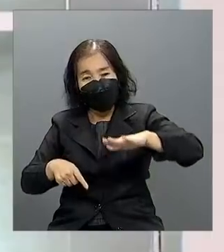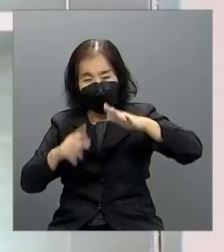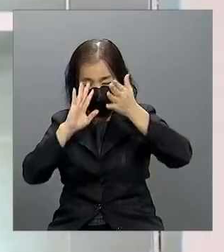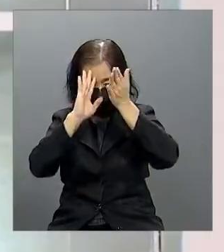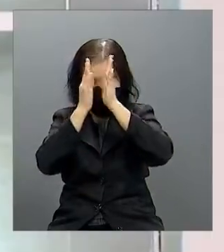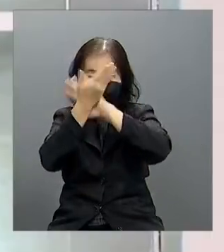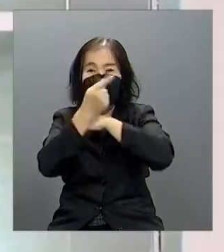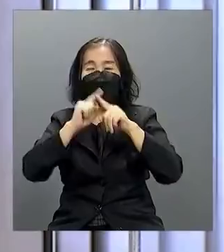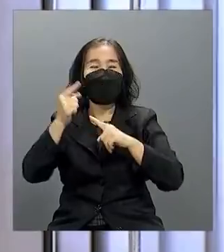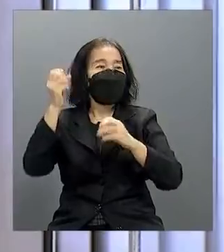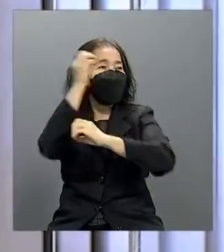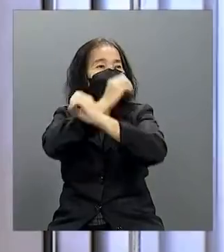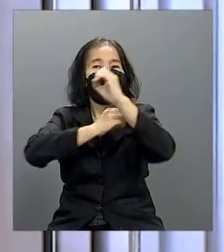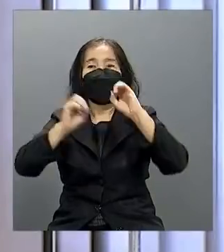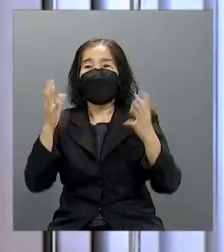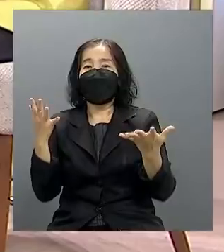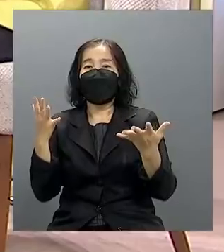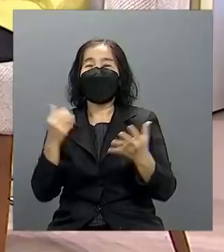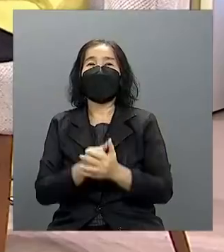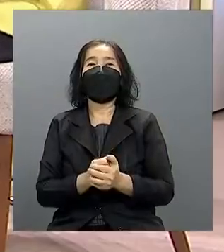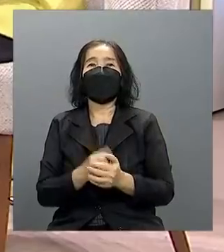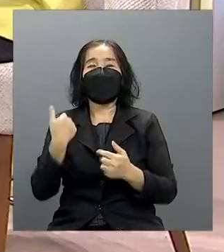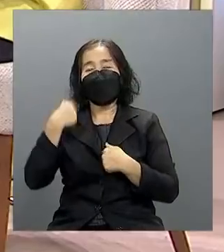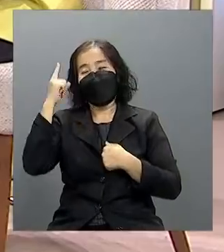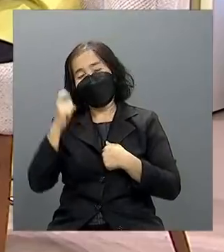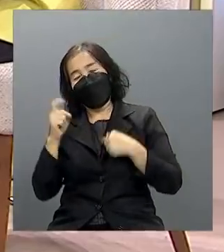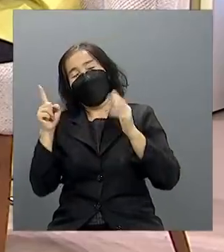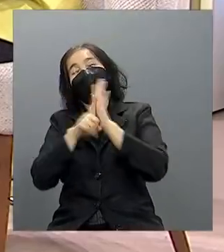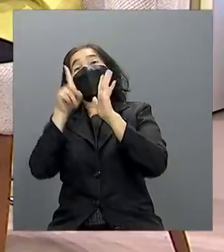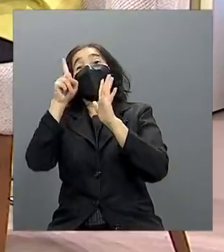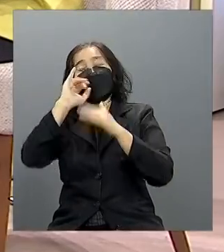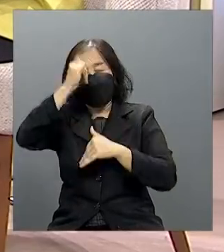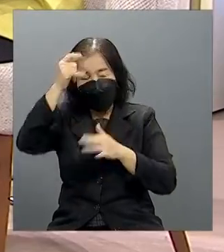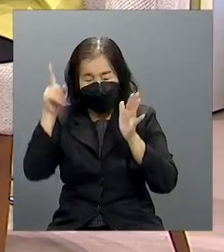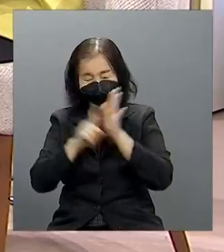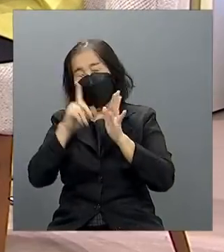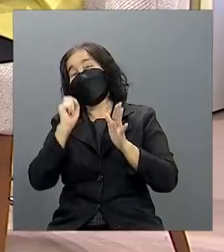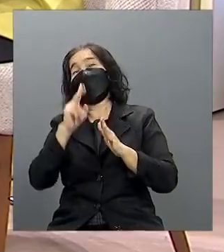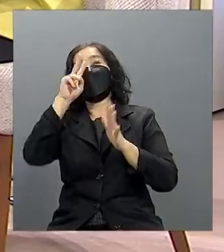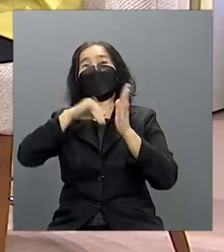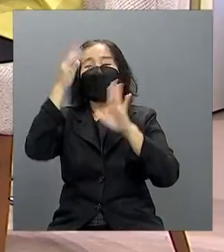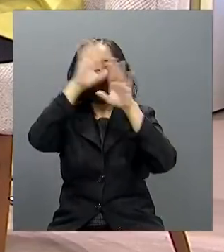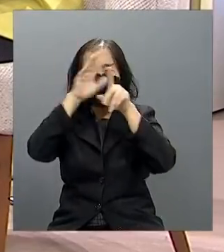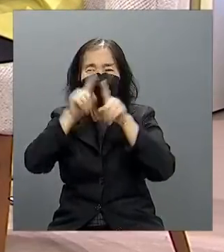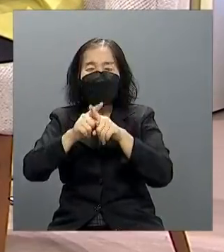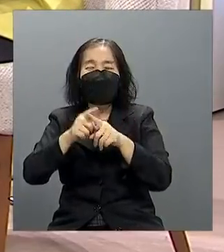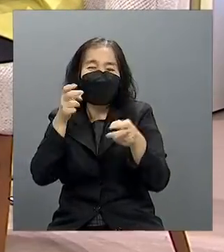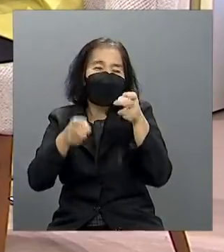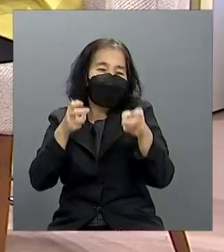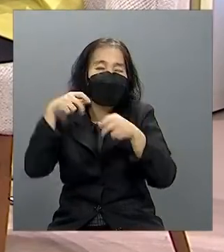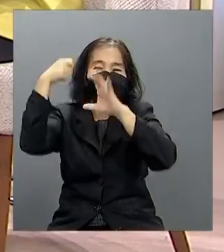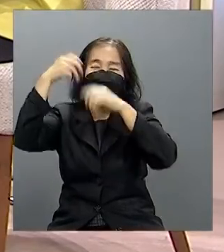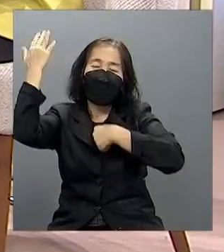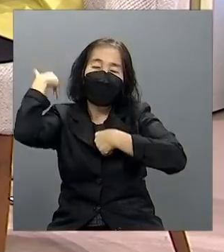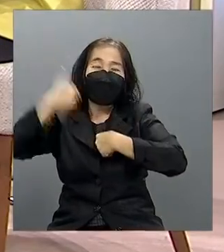ตายไปสัก2ครั้งแล้วเกิดมาอาจจะอย่างนั้นแต่นี่คือมันได้ทันใช้อะไรพวกนั้นนะพี่นะ คุณต๊อบคุณต๊อบกับคุณยุ้ยคิดว่า